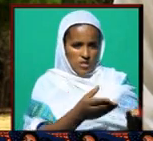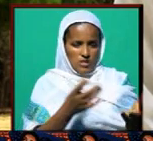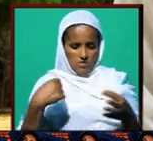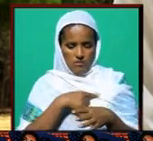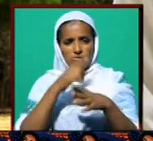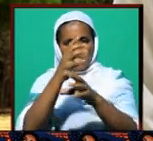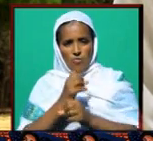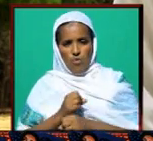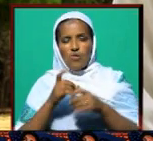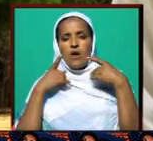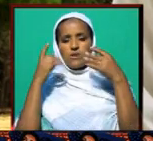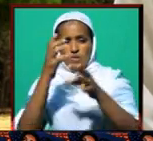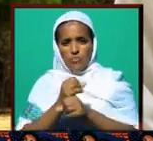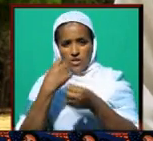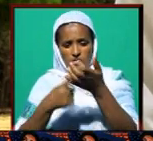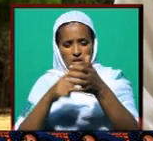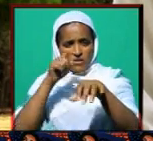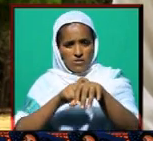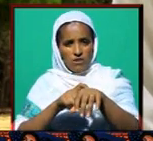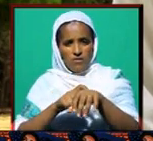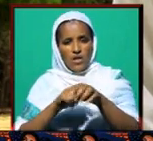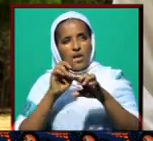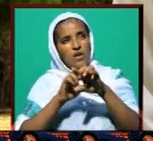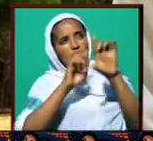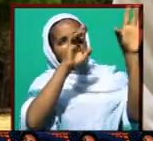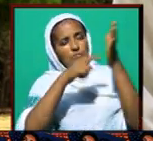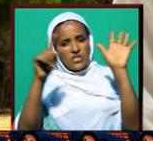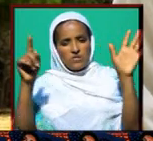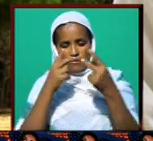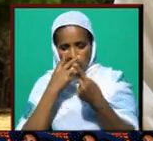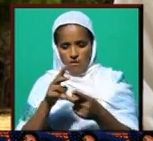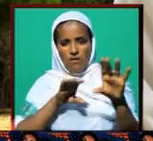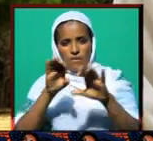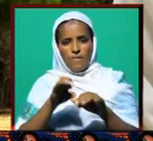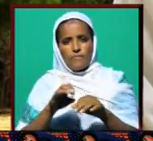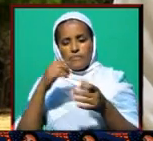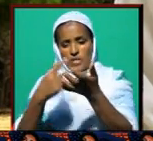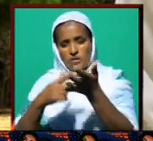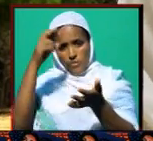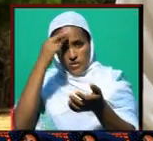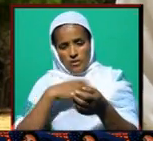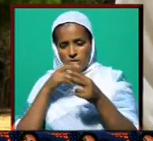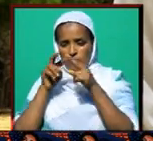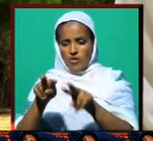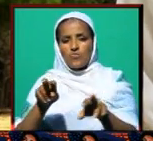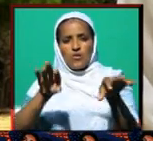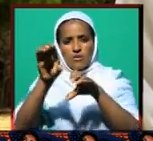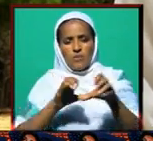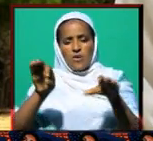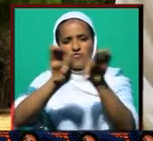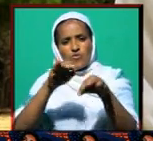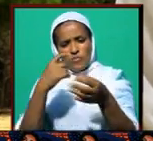ደሙ ስጋው ሲቆረስ ደሙ ሲሰጥ ስንቀበለው ካህናት ሲያቀብሉት ያን ጊዜ ቀራኒውን በገሃድ እንድናይ